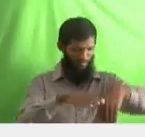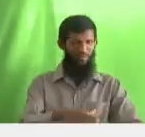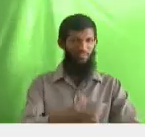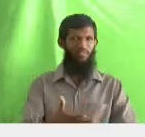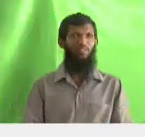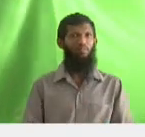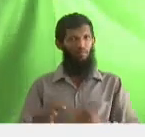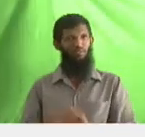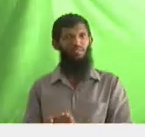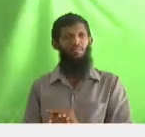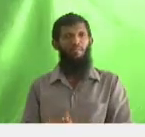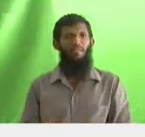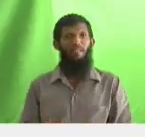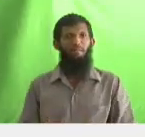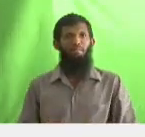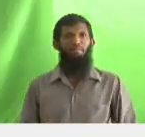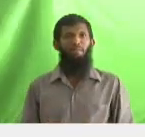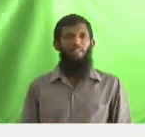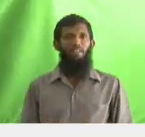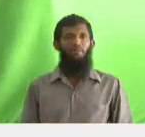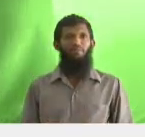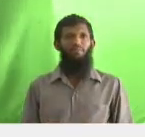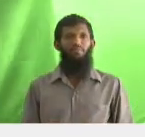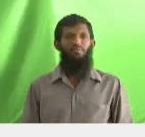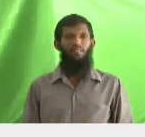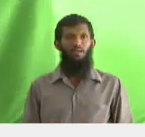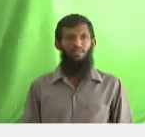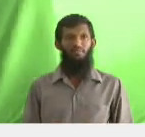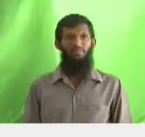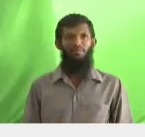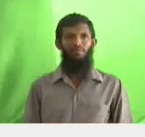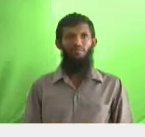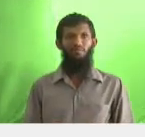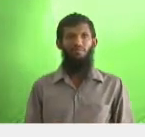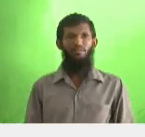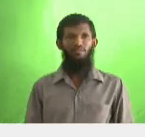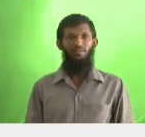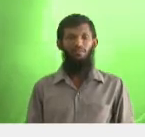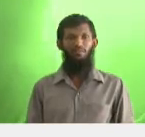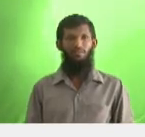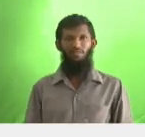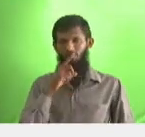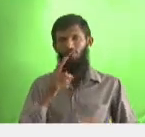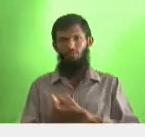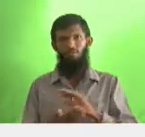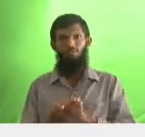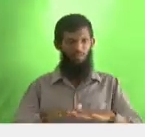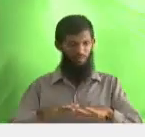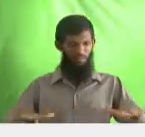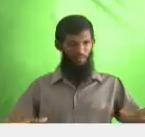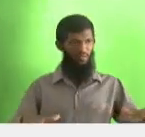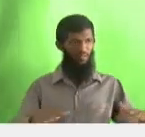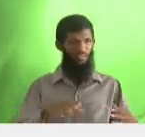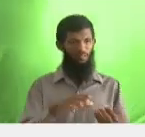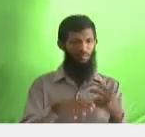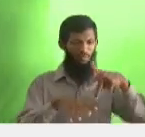فَخَسَفْنَا بِهِ وَبِدَارِهِ الْأَرْضَ. Allah subhanahu wa ta'ala speaks of how he caused the earth to